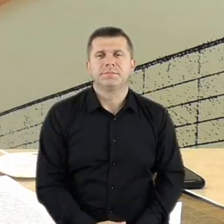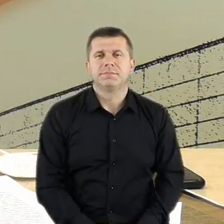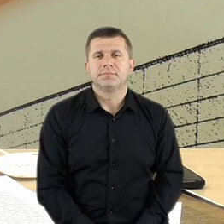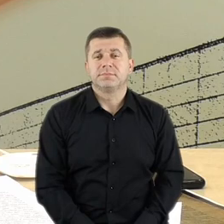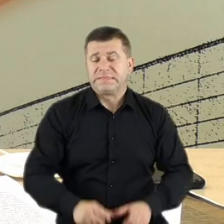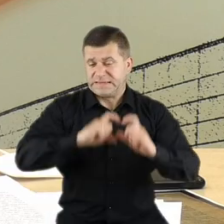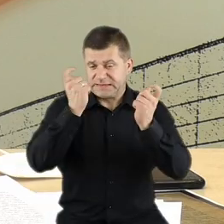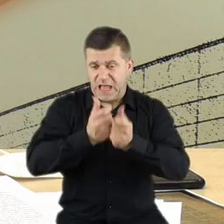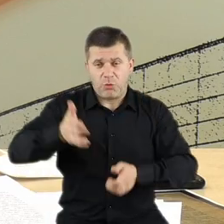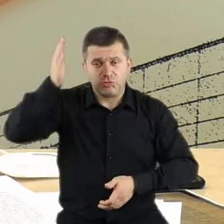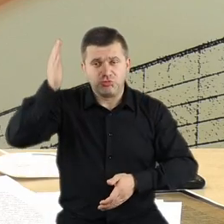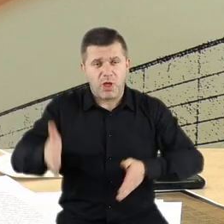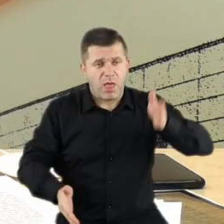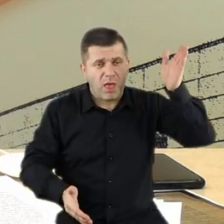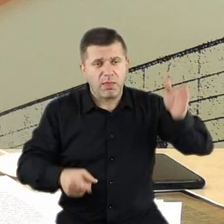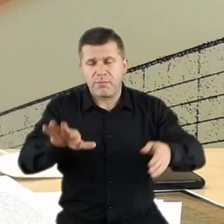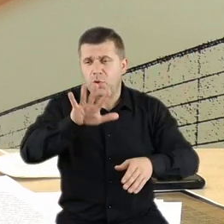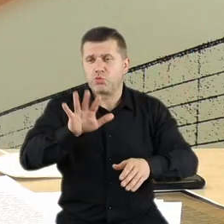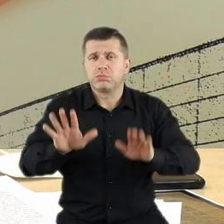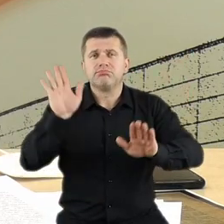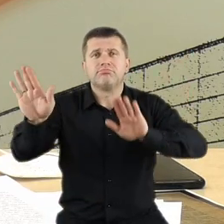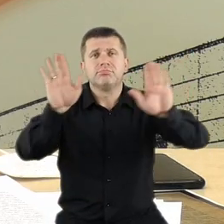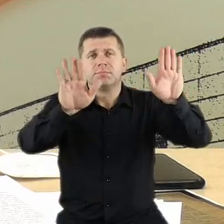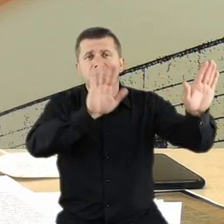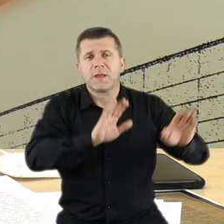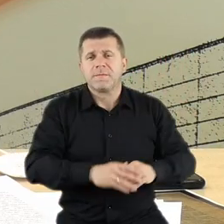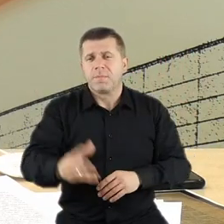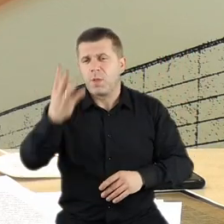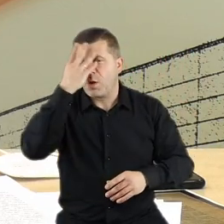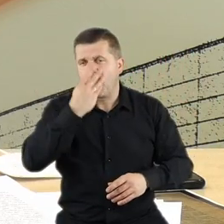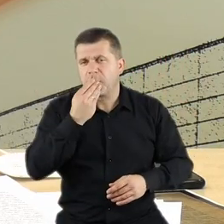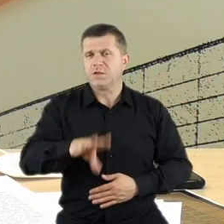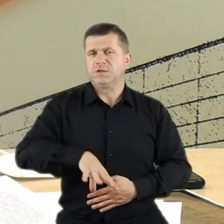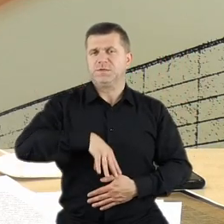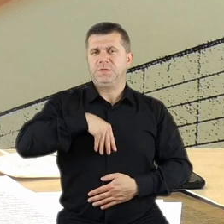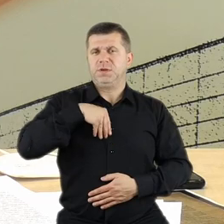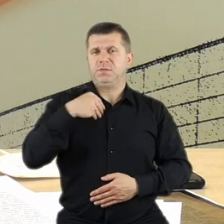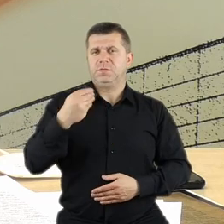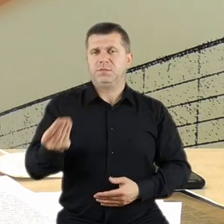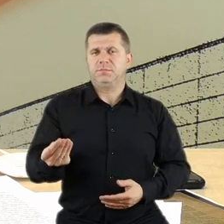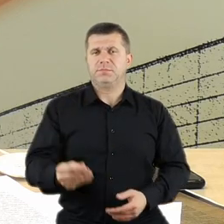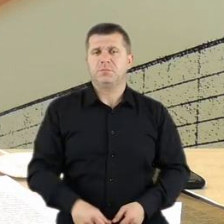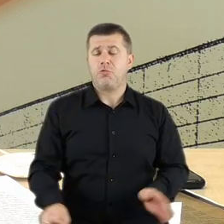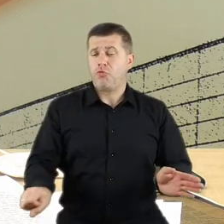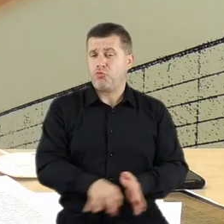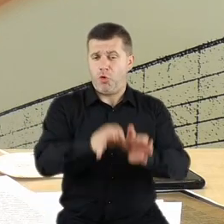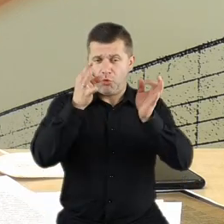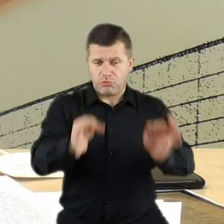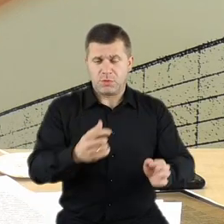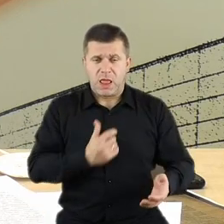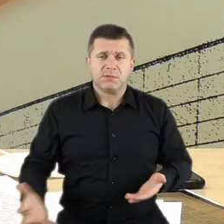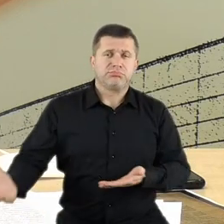ściany to obwieszone były obrazami świętymi do tej pory Zebrałam parę tych